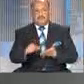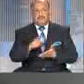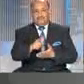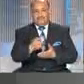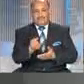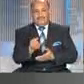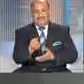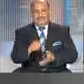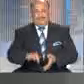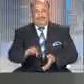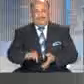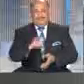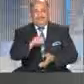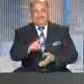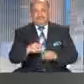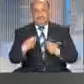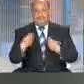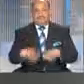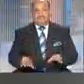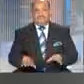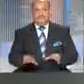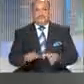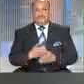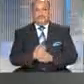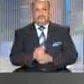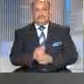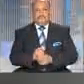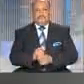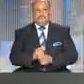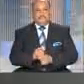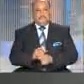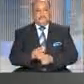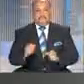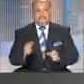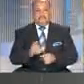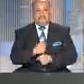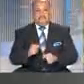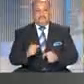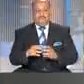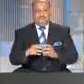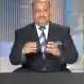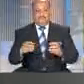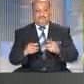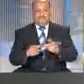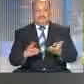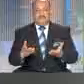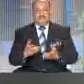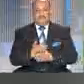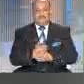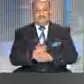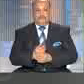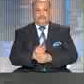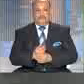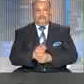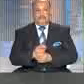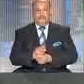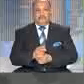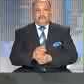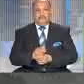لكنهم أحيانا لا يحصدون إلا غلاء أسعارها وتبعيتهم للشركات الأجنبية في البذور